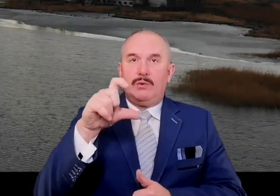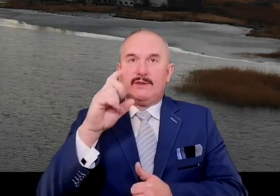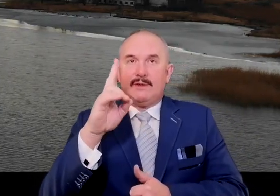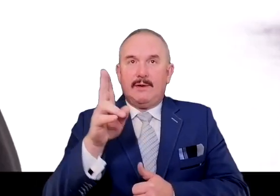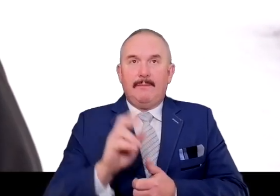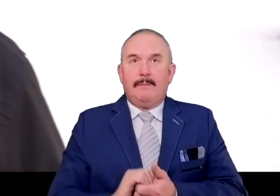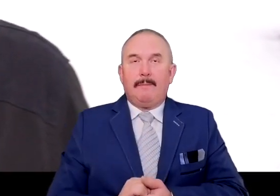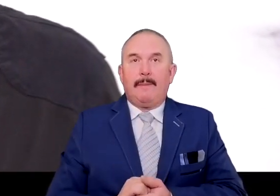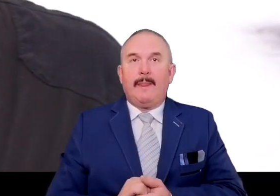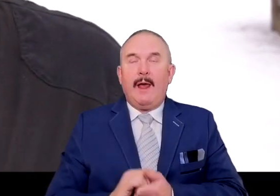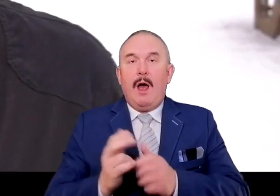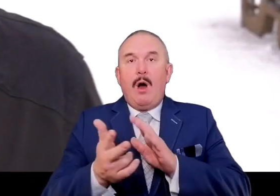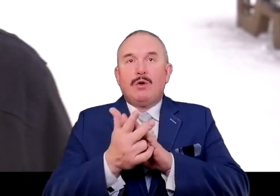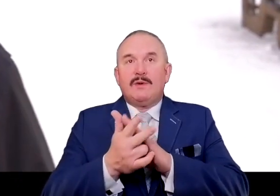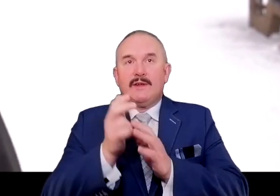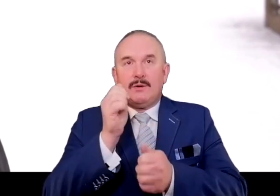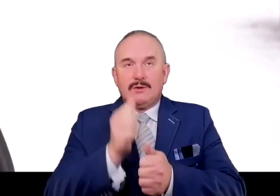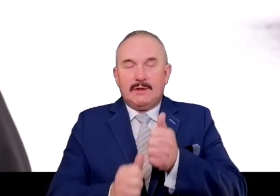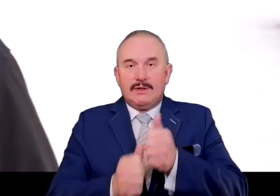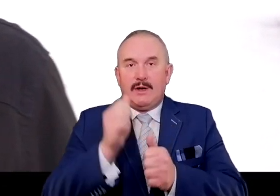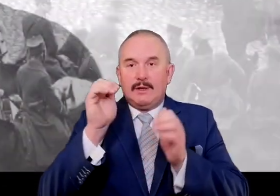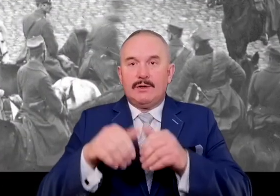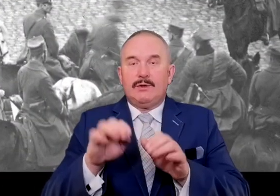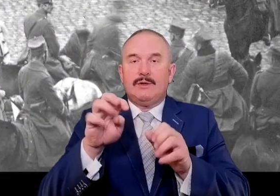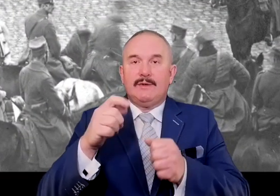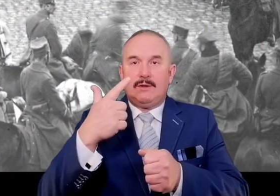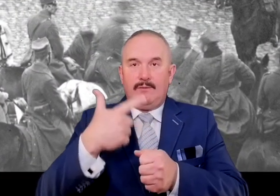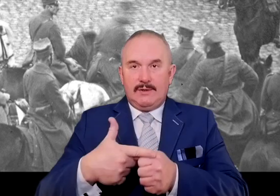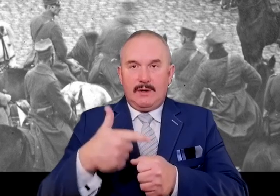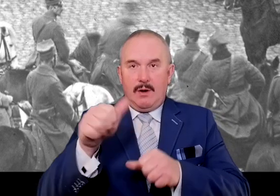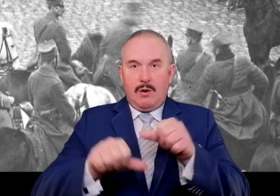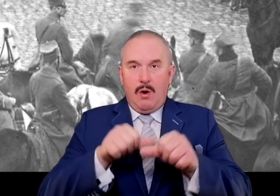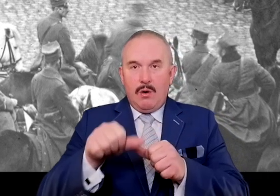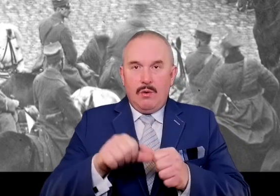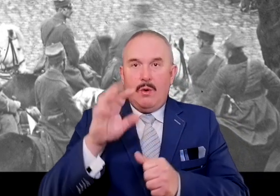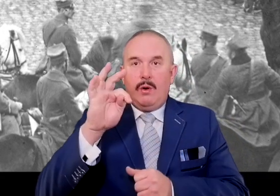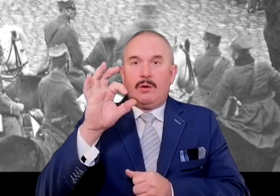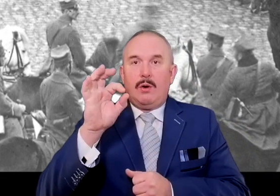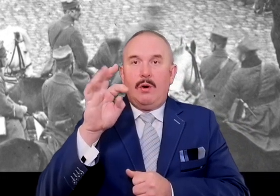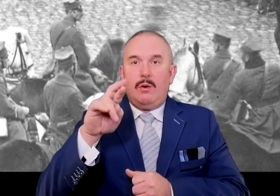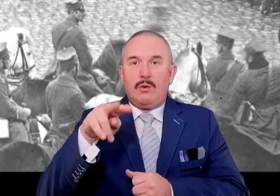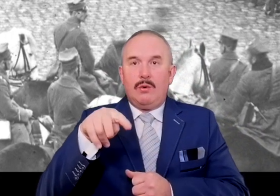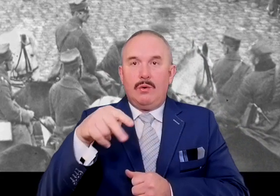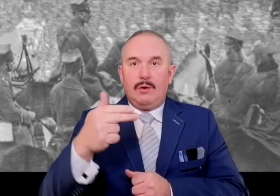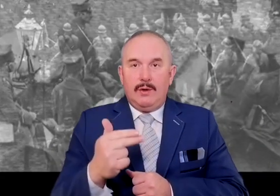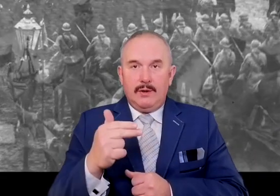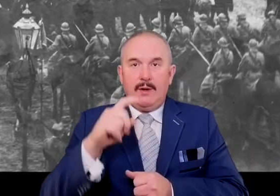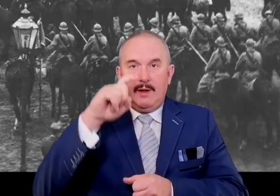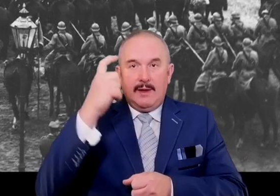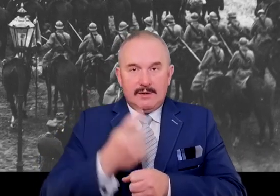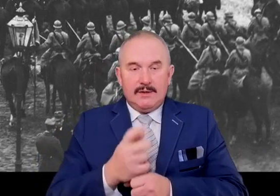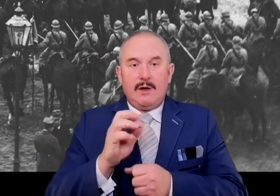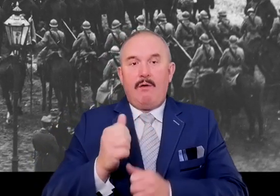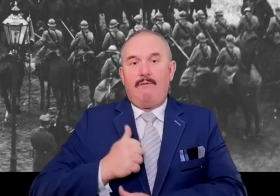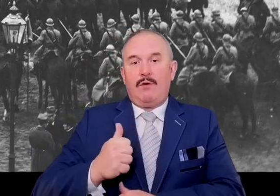tle. 18 stycznia 1920 roku w Toruniu zapada decyzja o